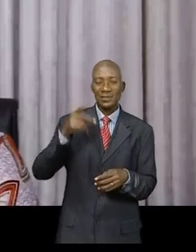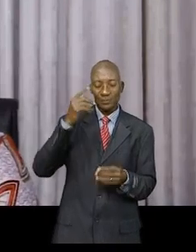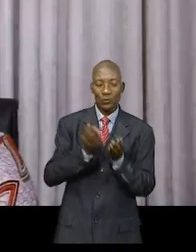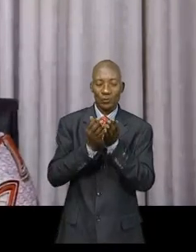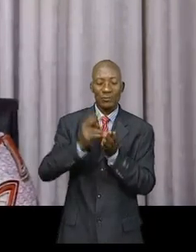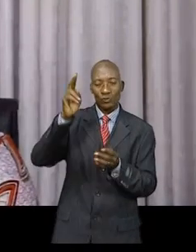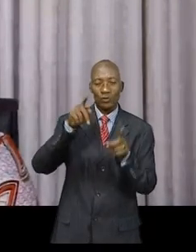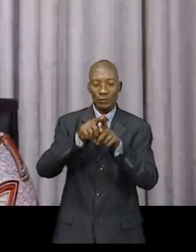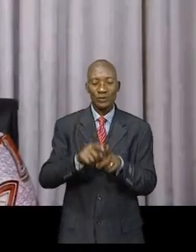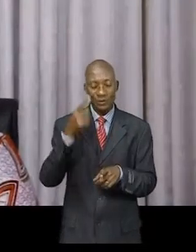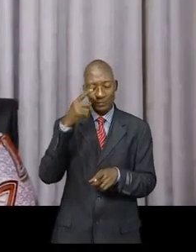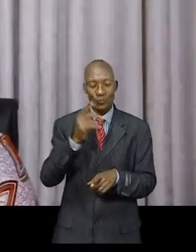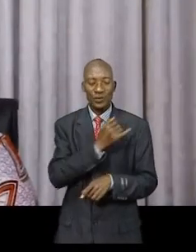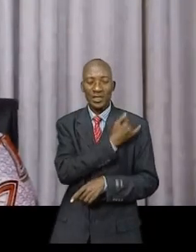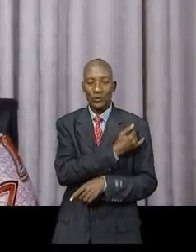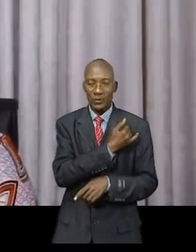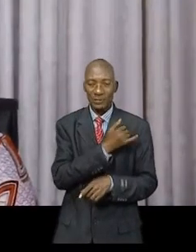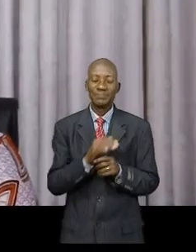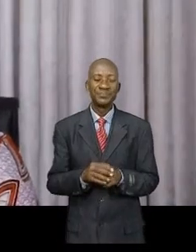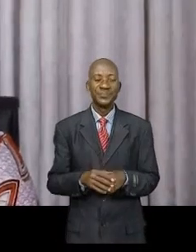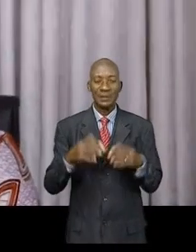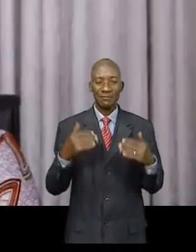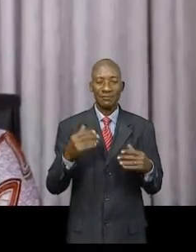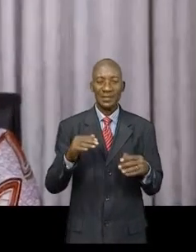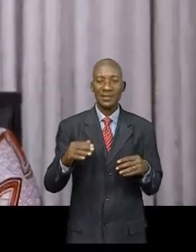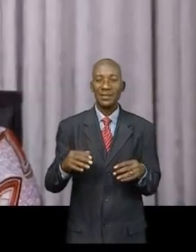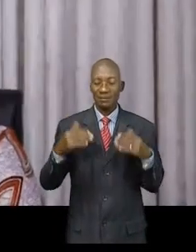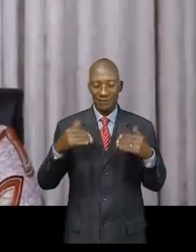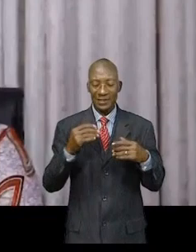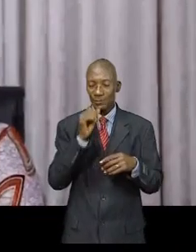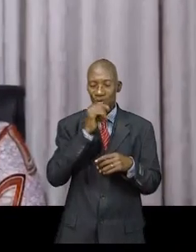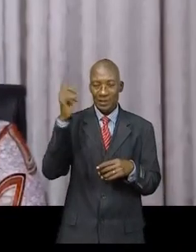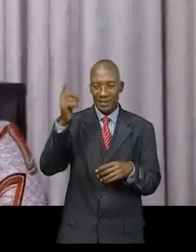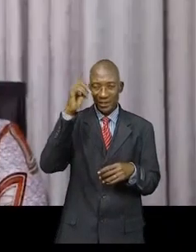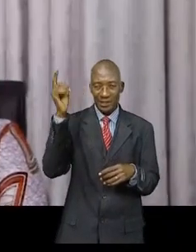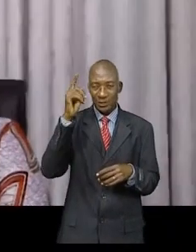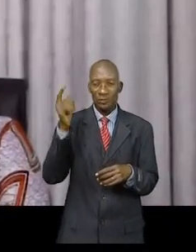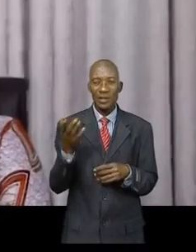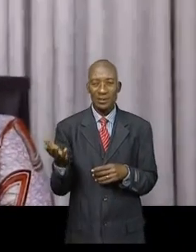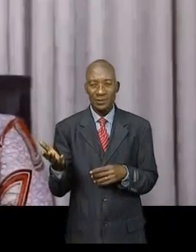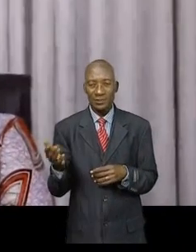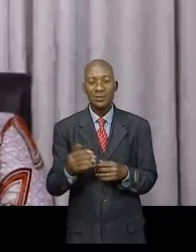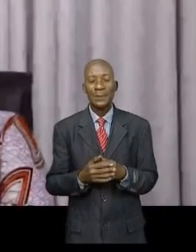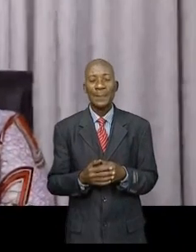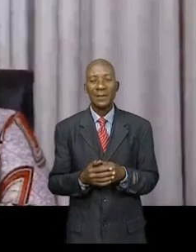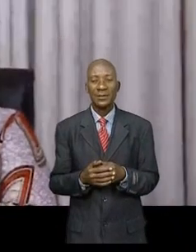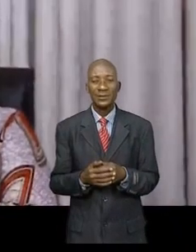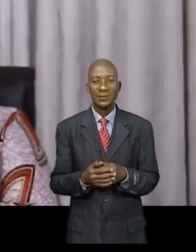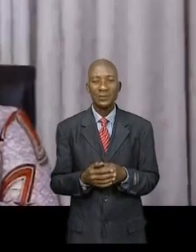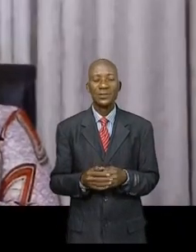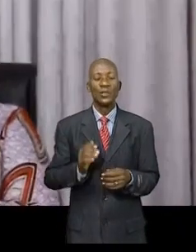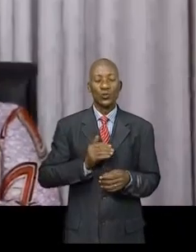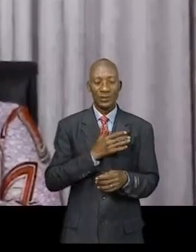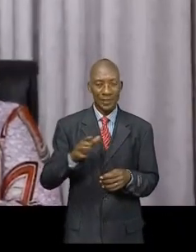fête internationale de la musique, cette année, est dans un contexte où, hélas, notre